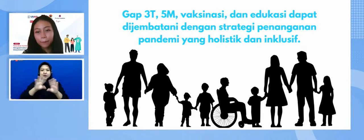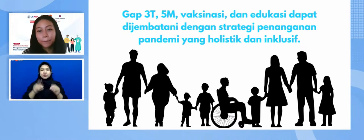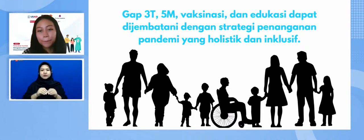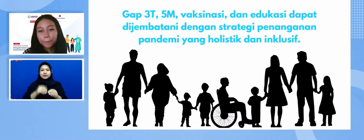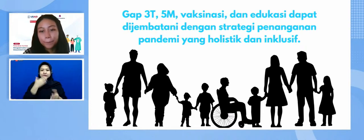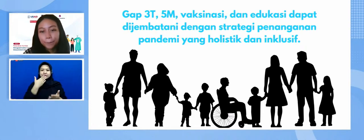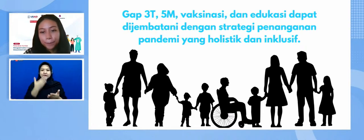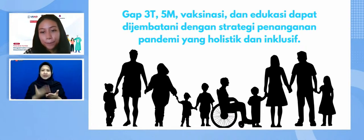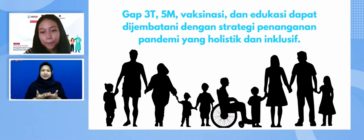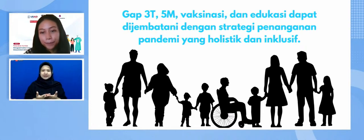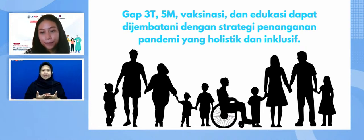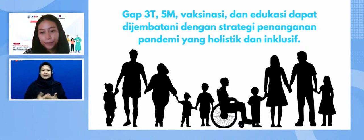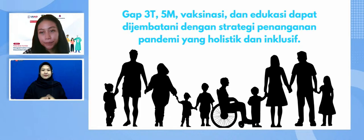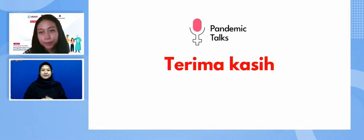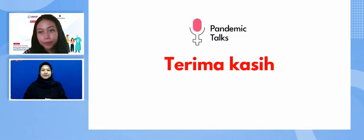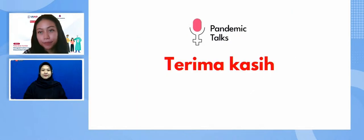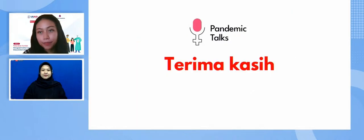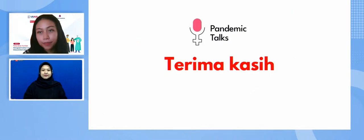kasih.